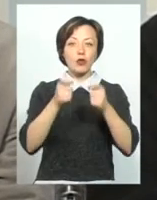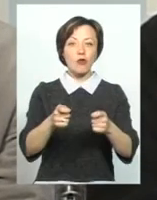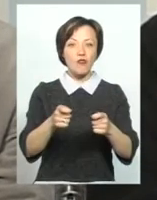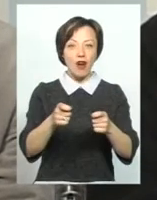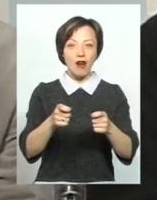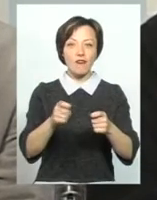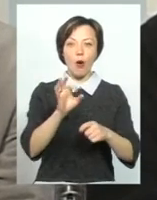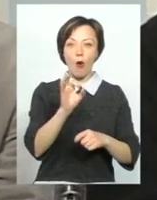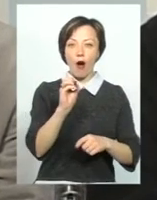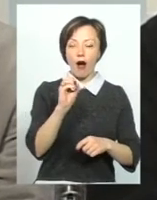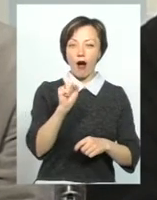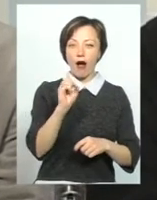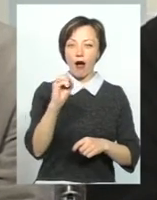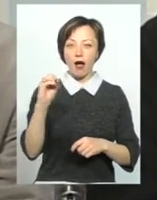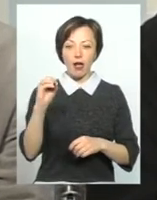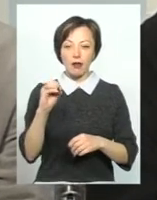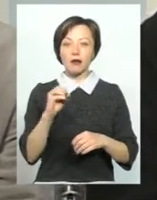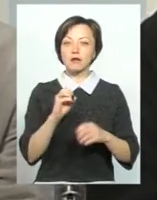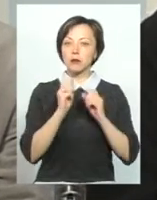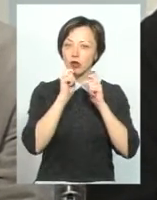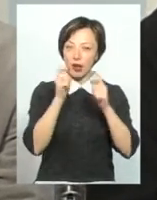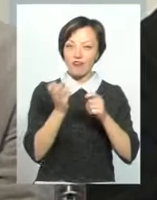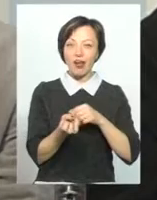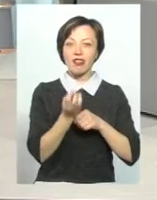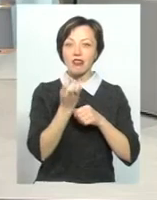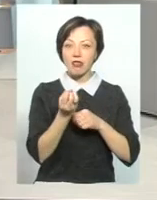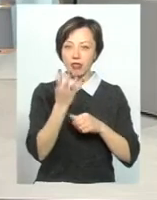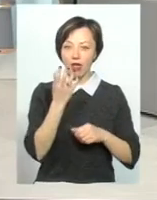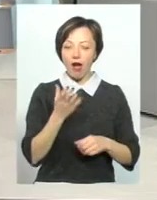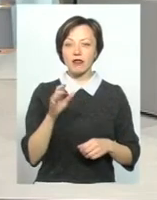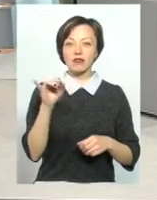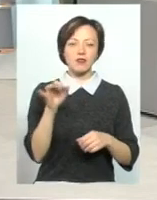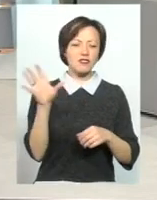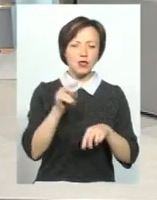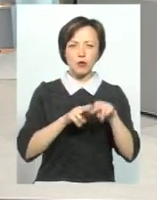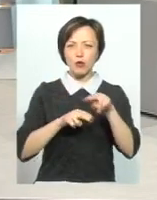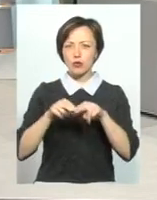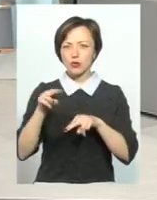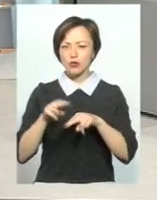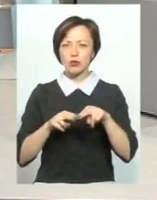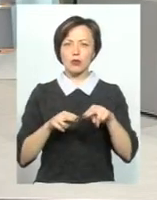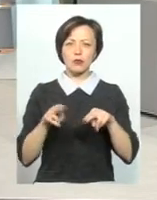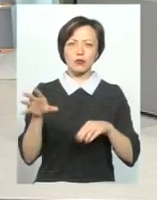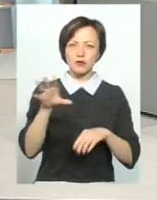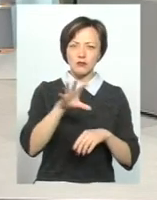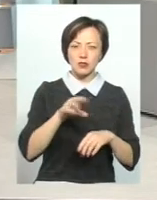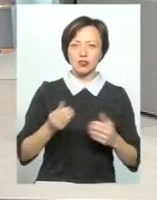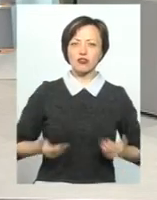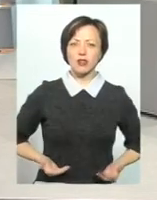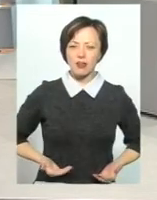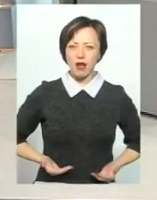нафтою, там все побудовано навколо нафти. Інфраструктура, положення,